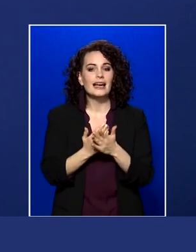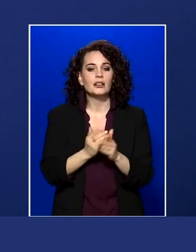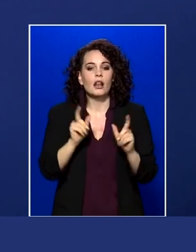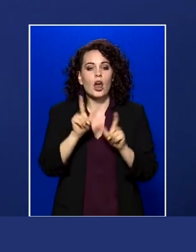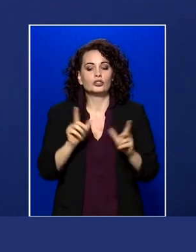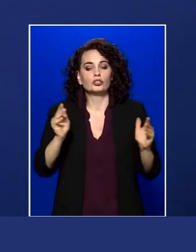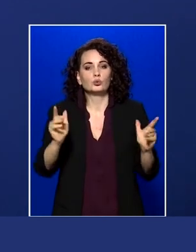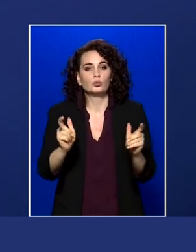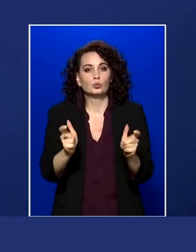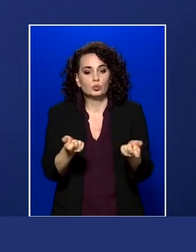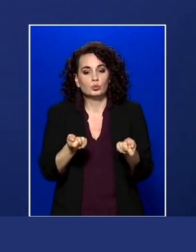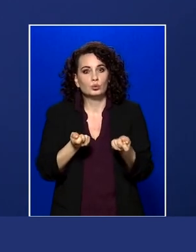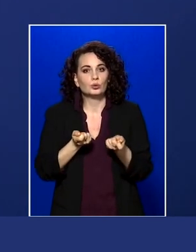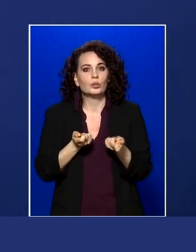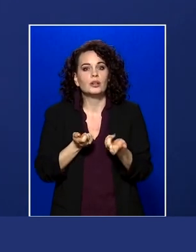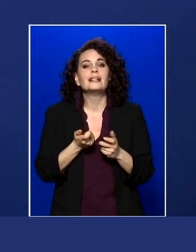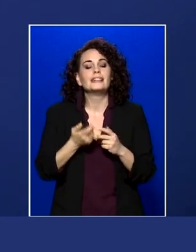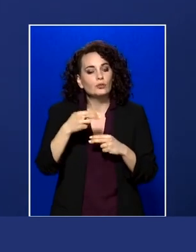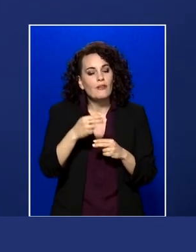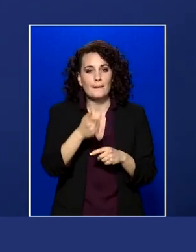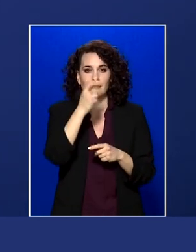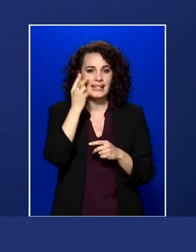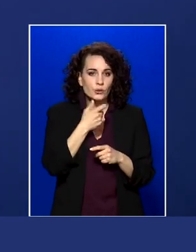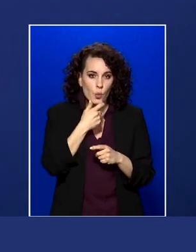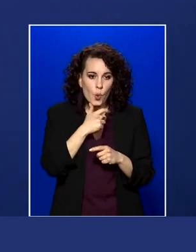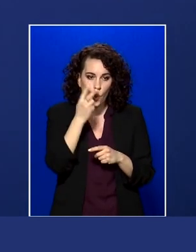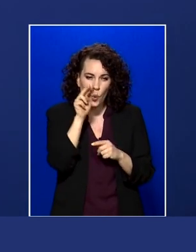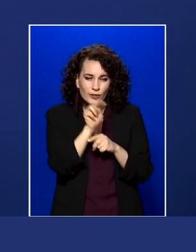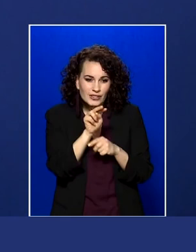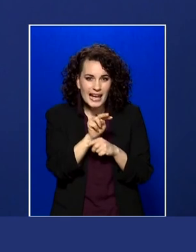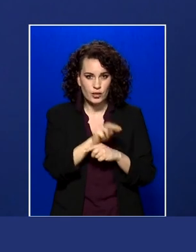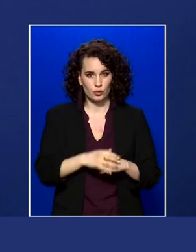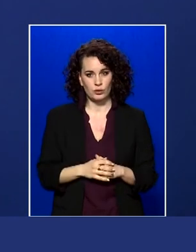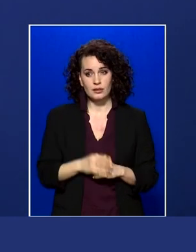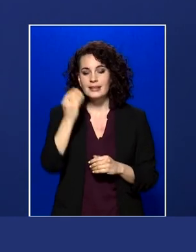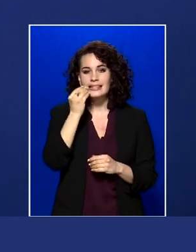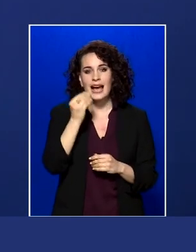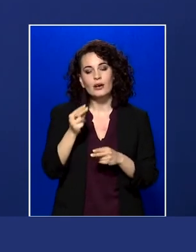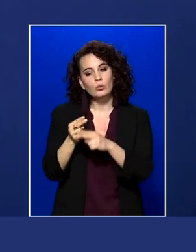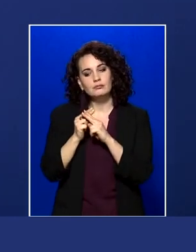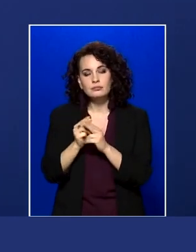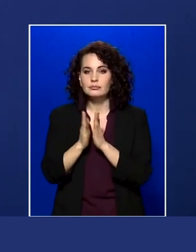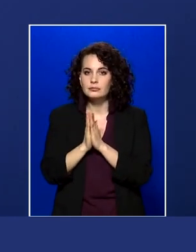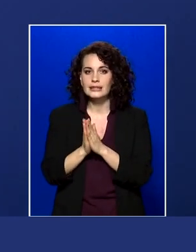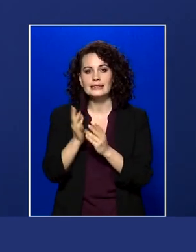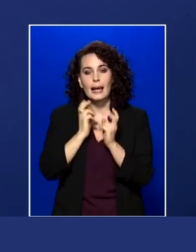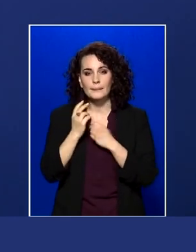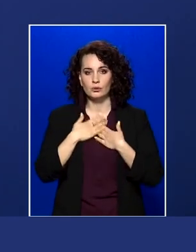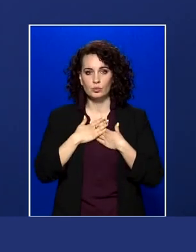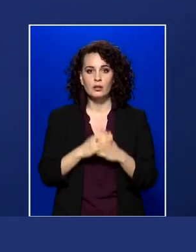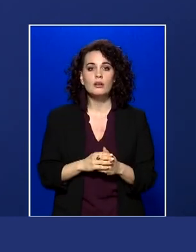érdekében továbbra is az idősekre, a diákok segítségére számítunk, a